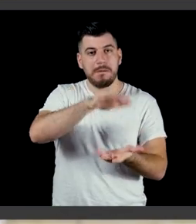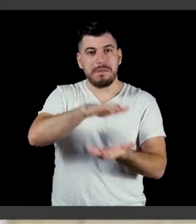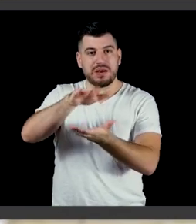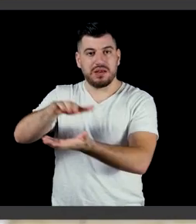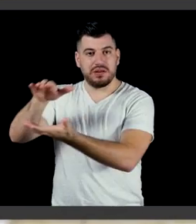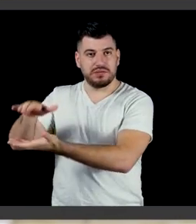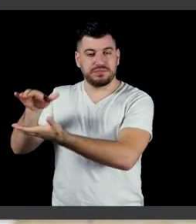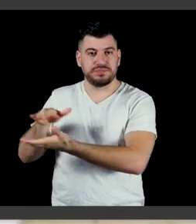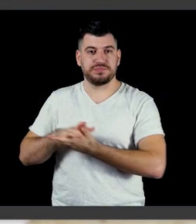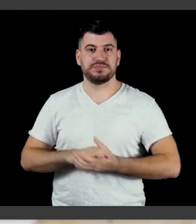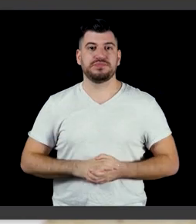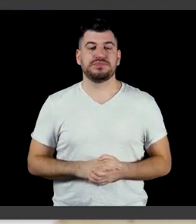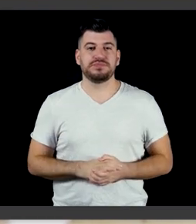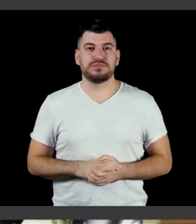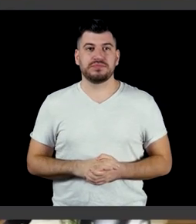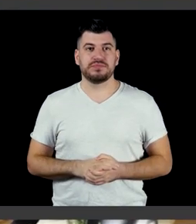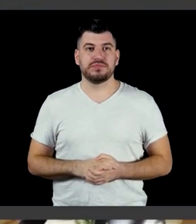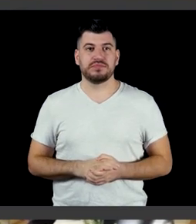1, 2,